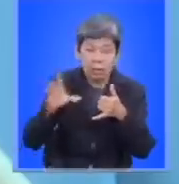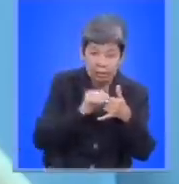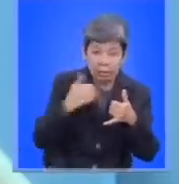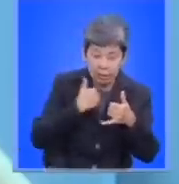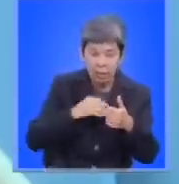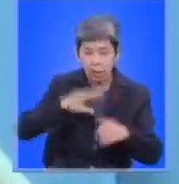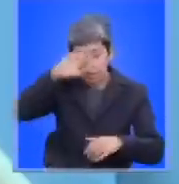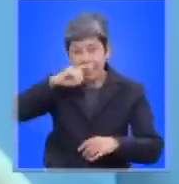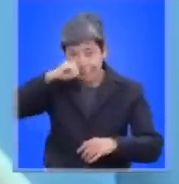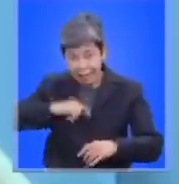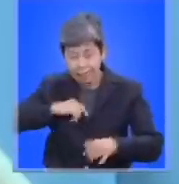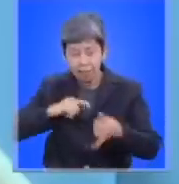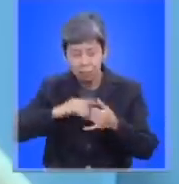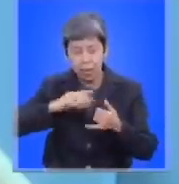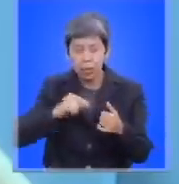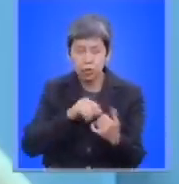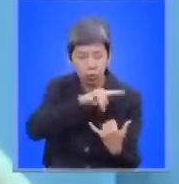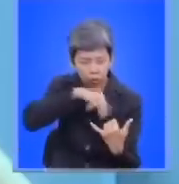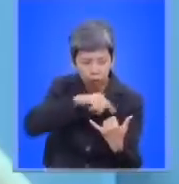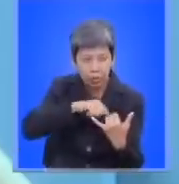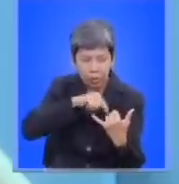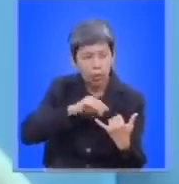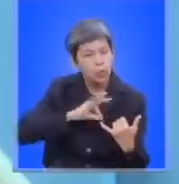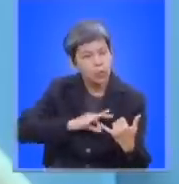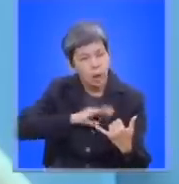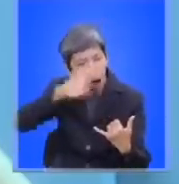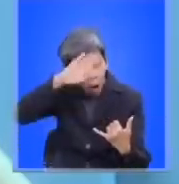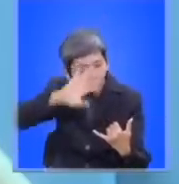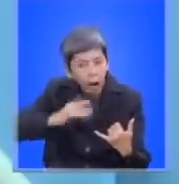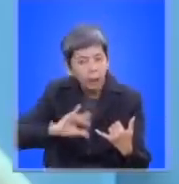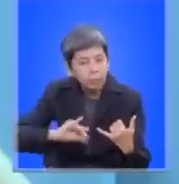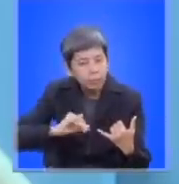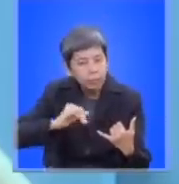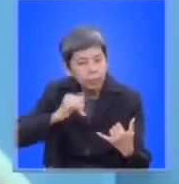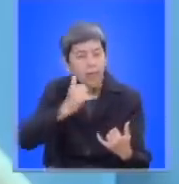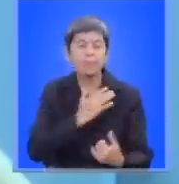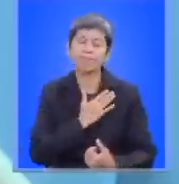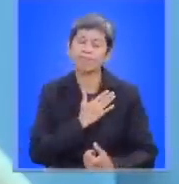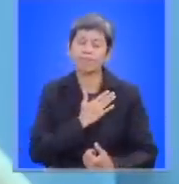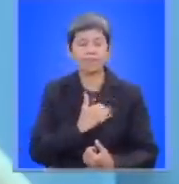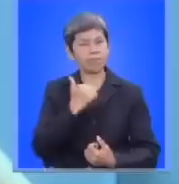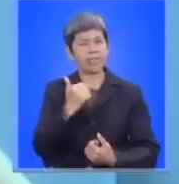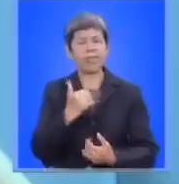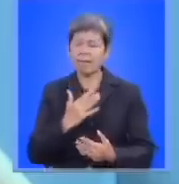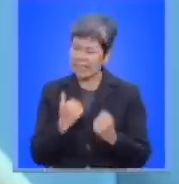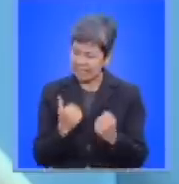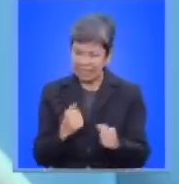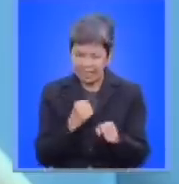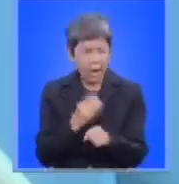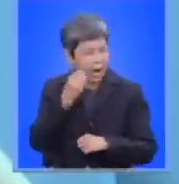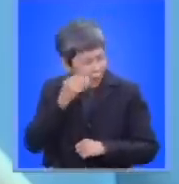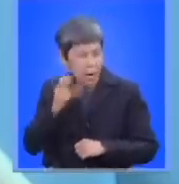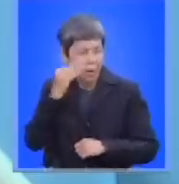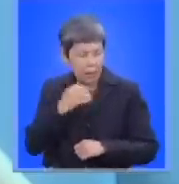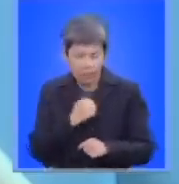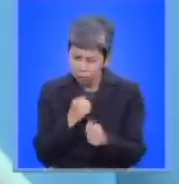ไทยนะครับที่รักษาแล้วก็มีอาการดีขึ้นทุกรายมีกำลังใจที่ดีนะครับทุกคนเร่งอยากกลับบ้านหมด